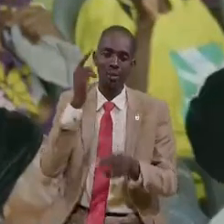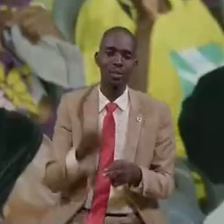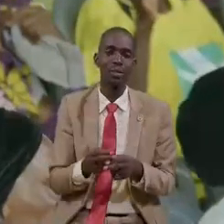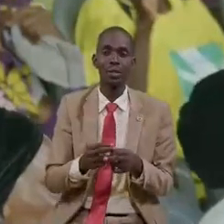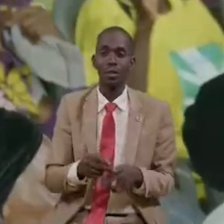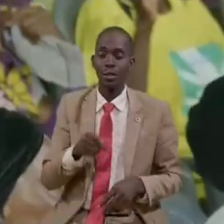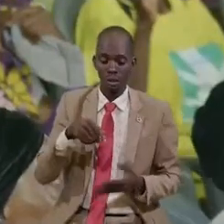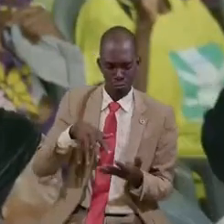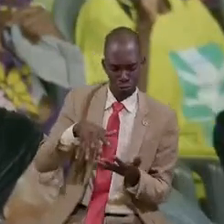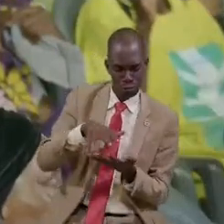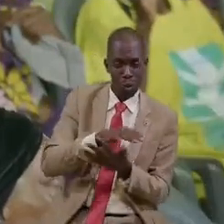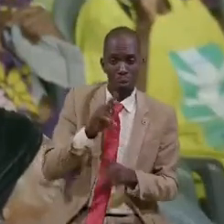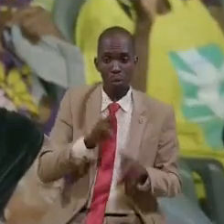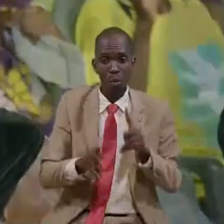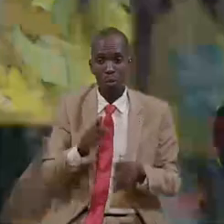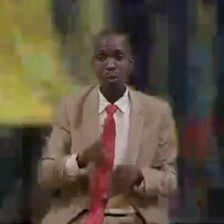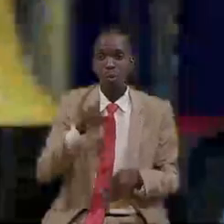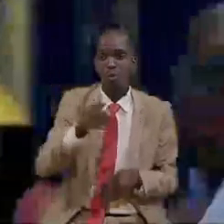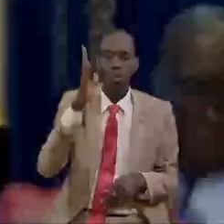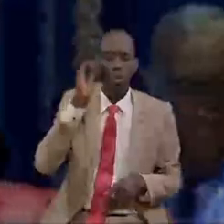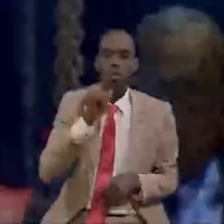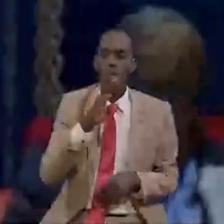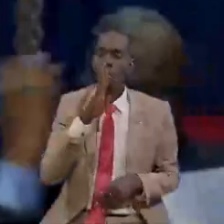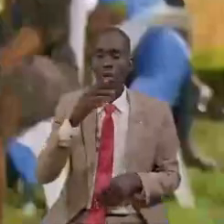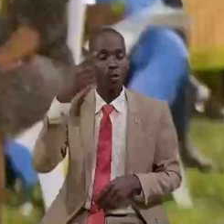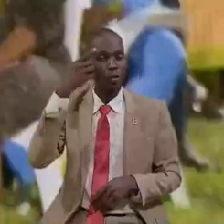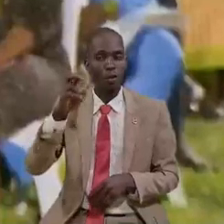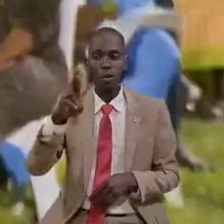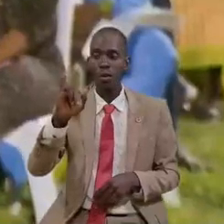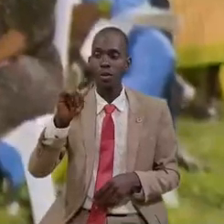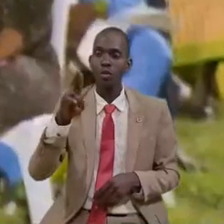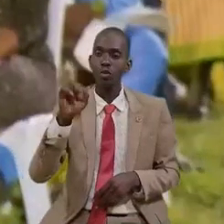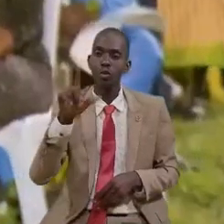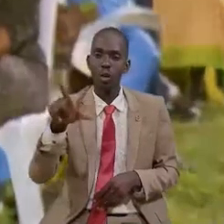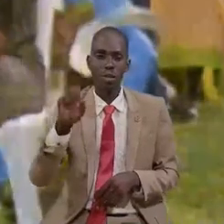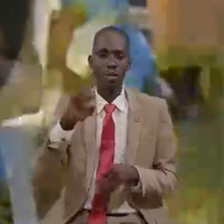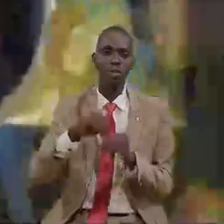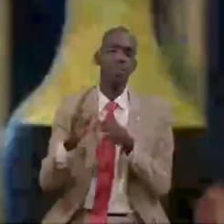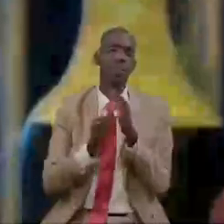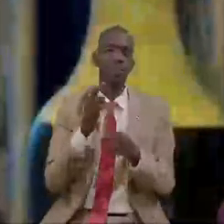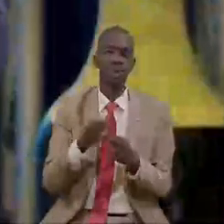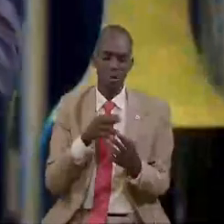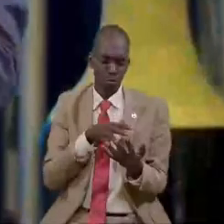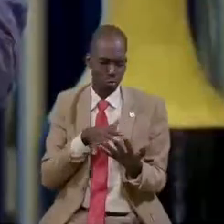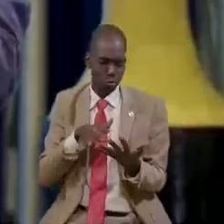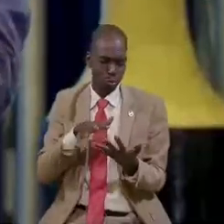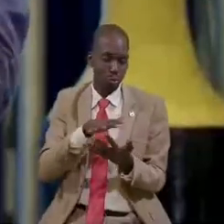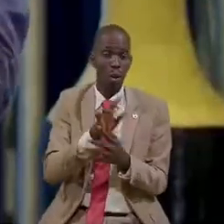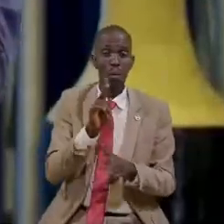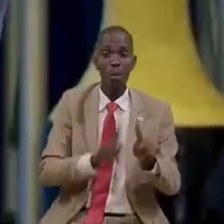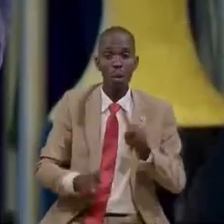que ils ne seront pas pour les rituels, vous ne serez pas pour rituels. Le peuple que je me suis